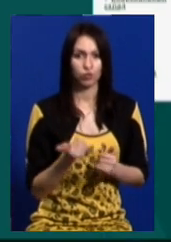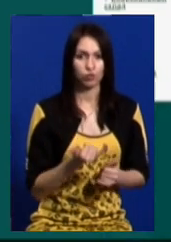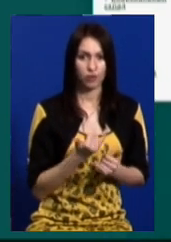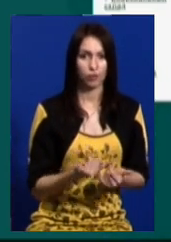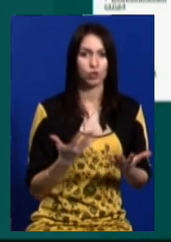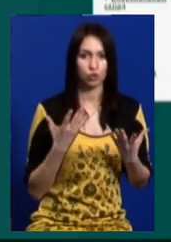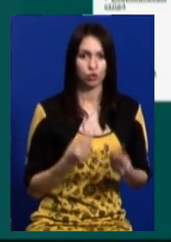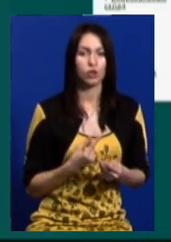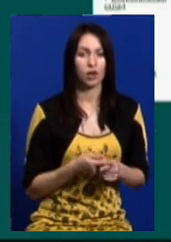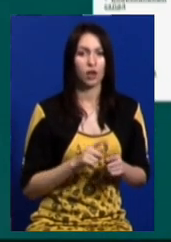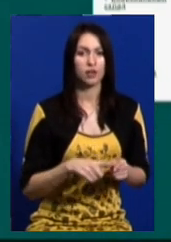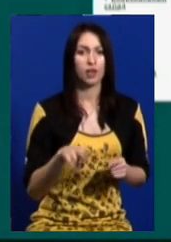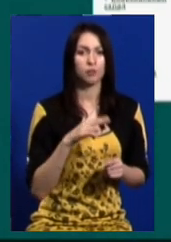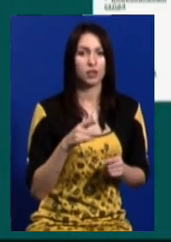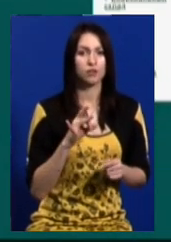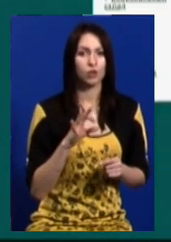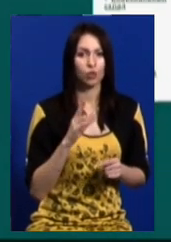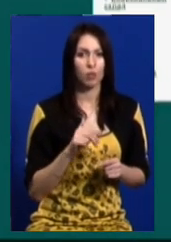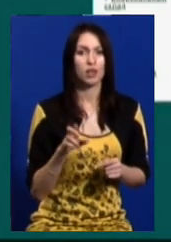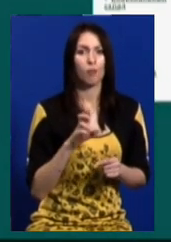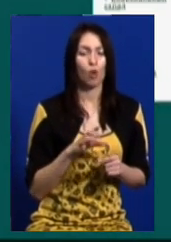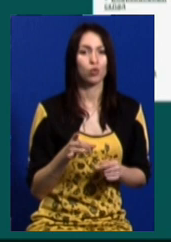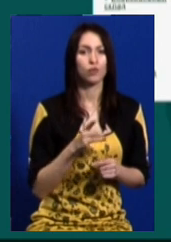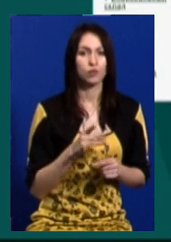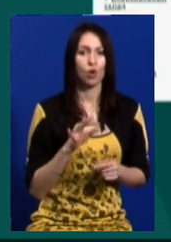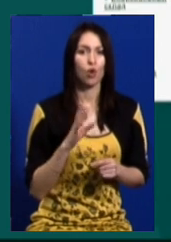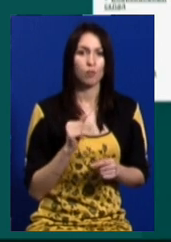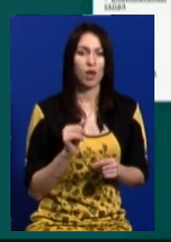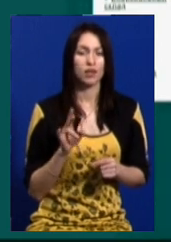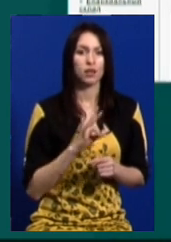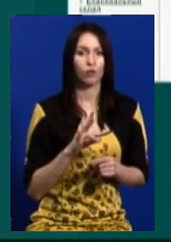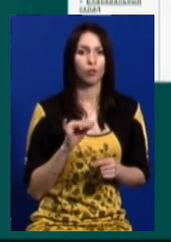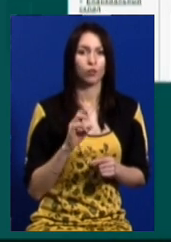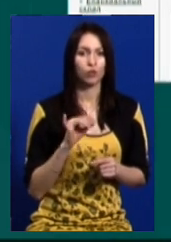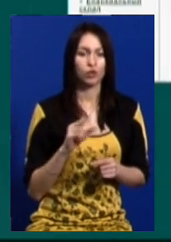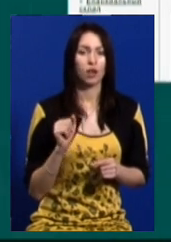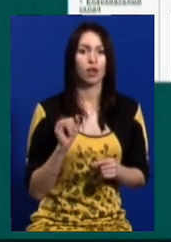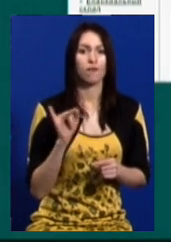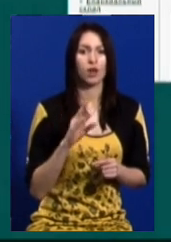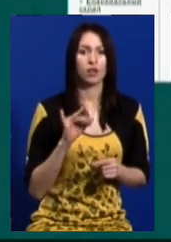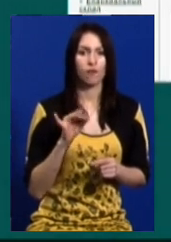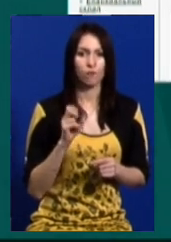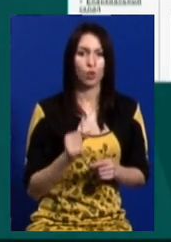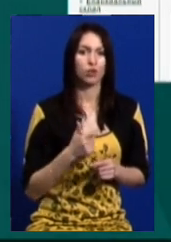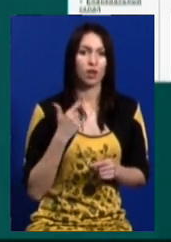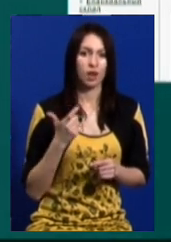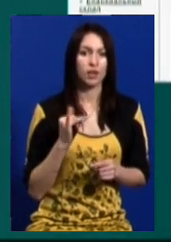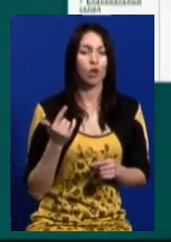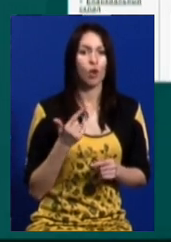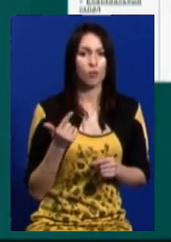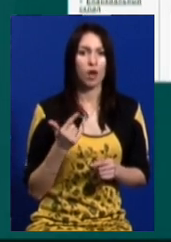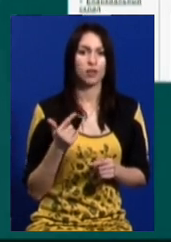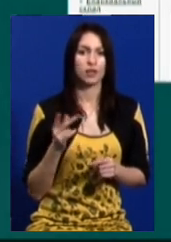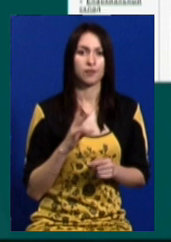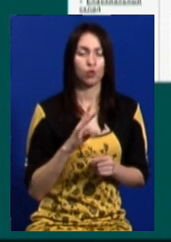сьогоднішній день. Це Дмитрівська громада Богодухівського району, громада святого мученика Іоанна Воїна Харків і громада святого